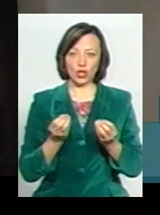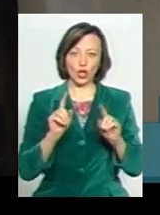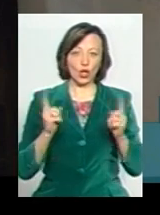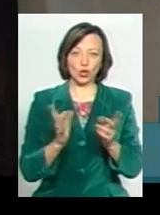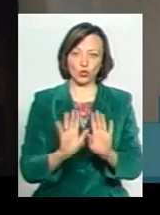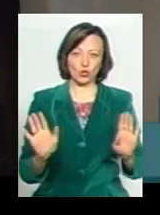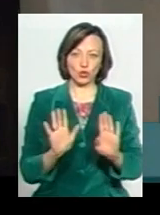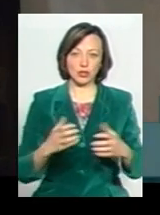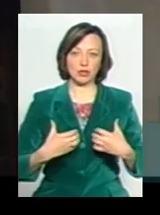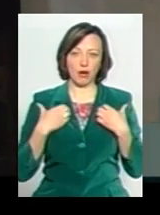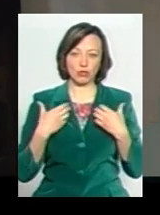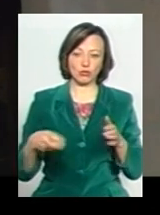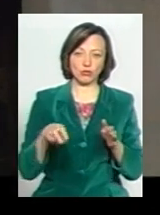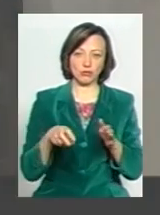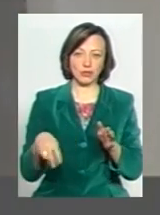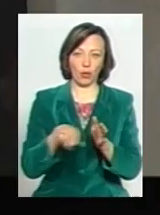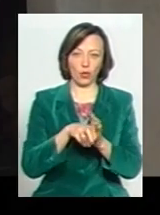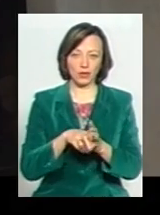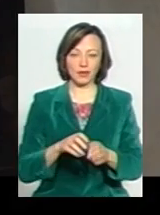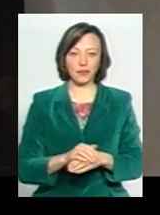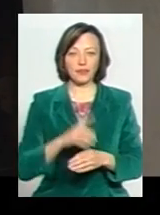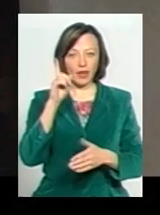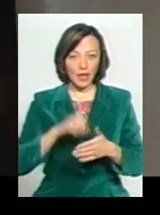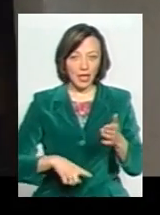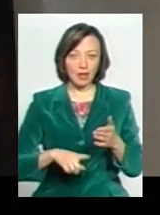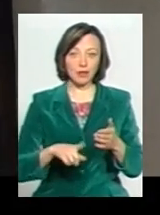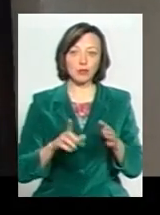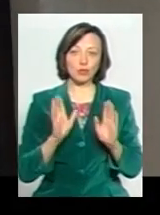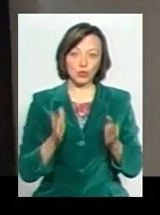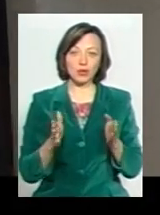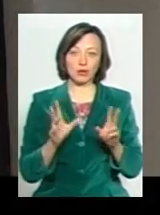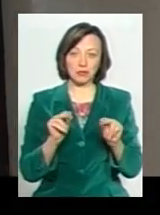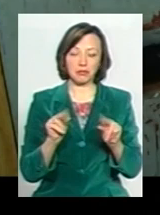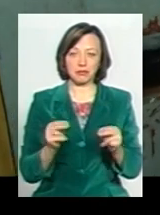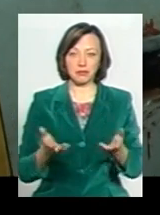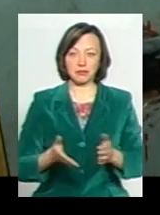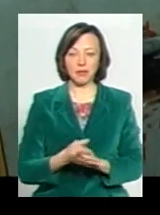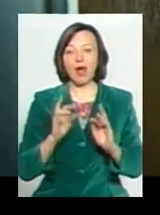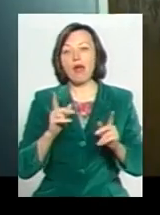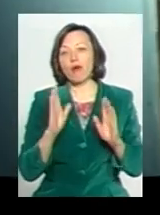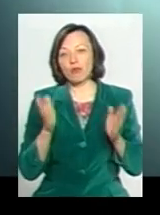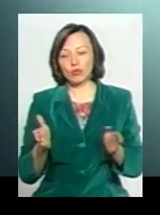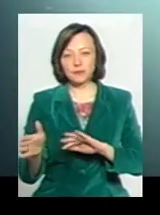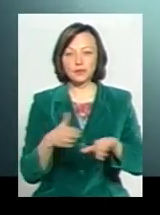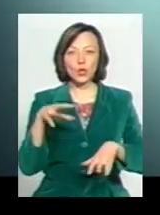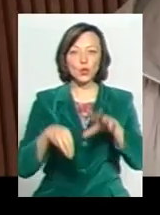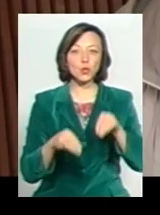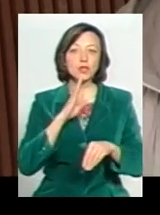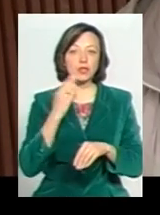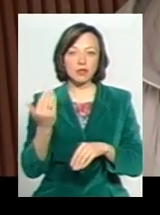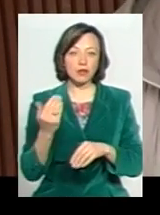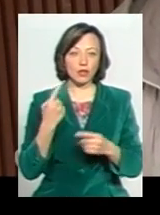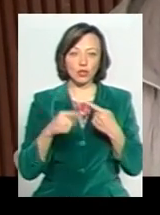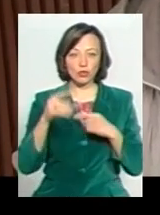дуже страшно в нього заходити. Надіємося, безпечно, а як воно буде? Однак її сусідка іншої думки. Я